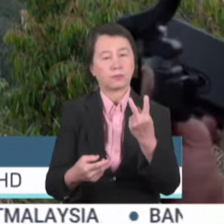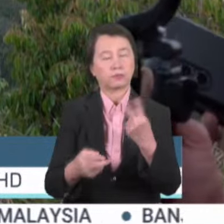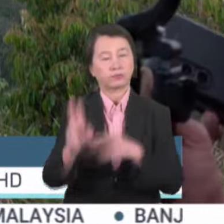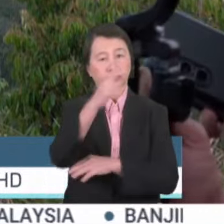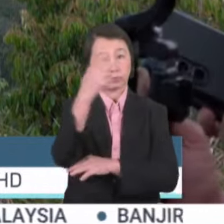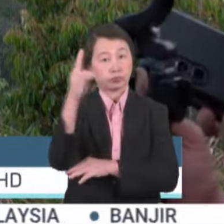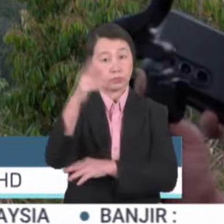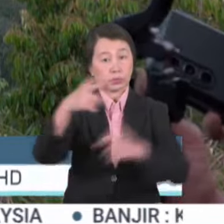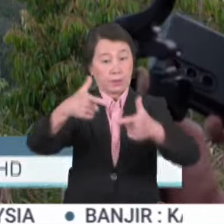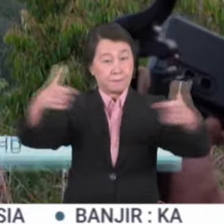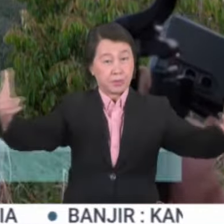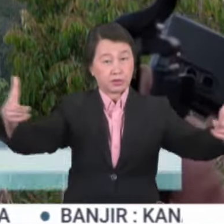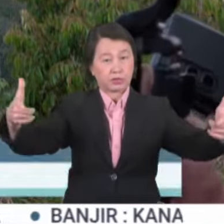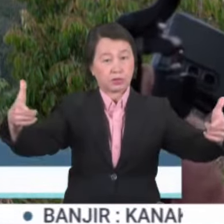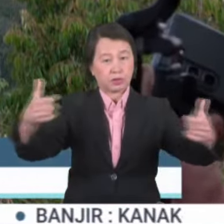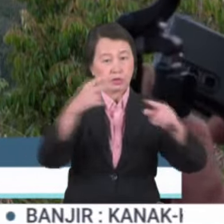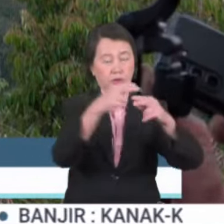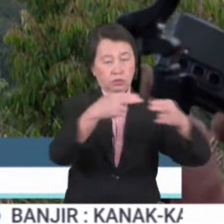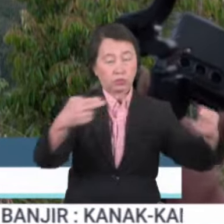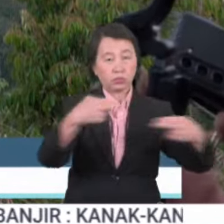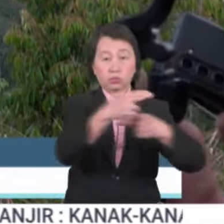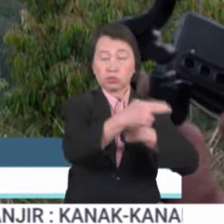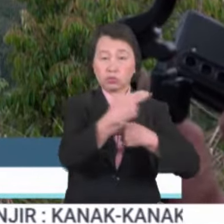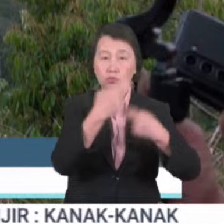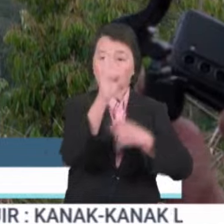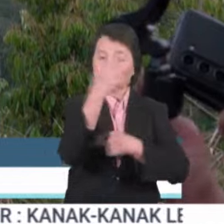hutan besar, hutan reserve besar,